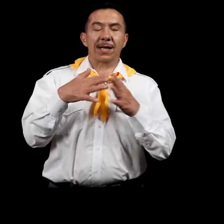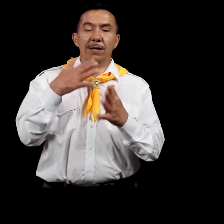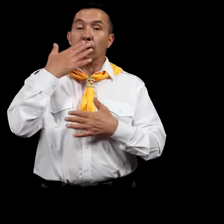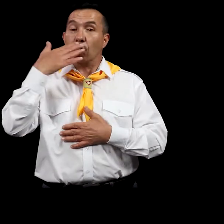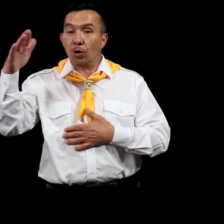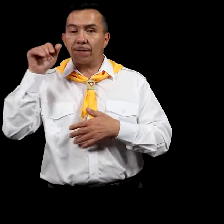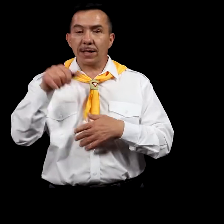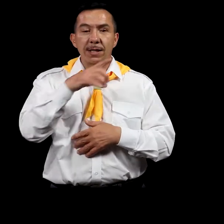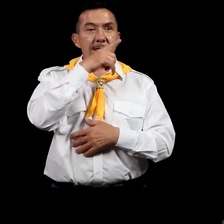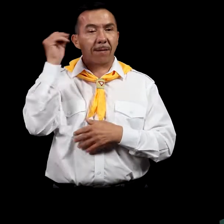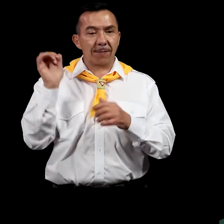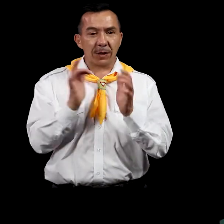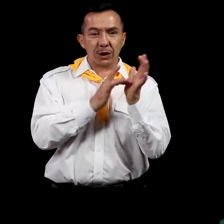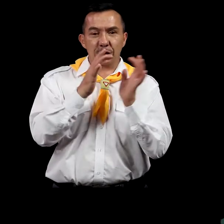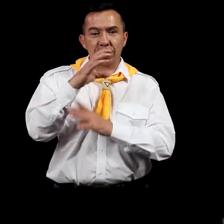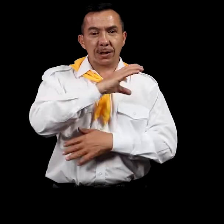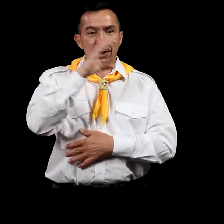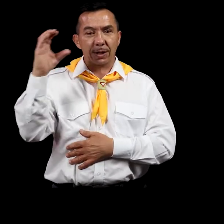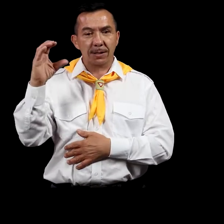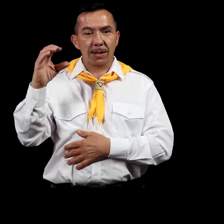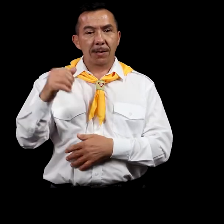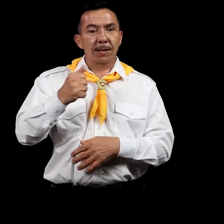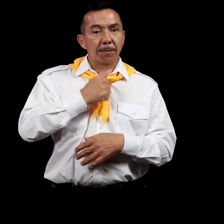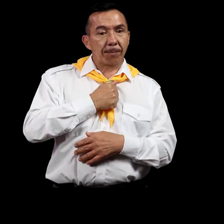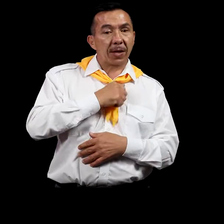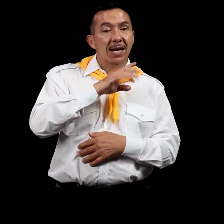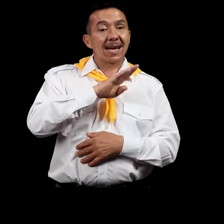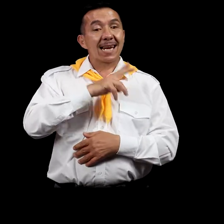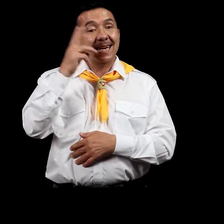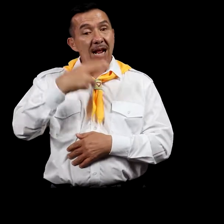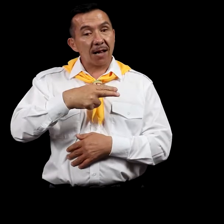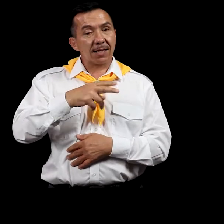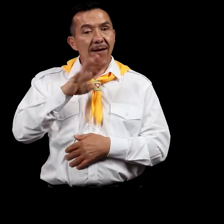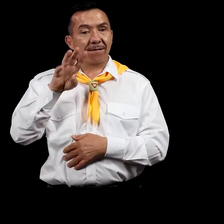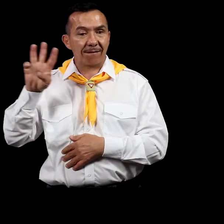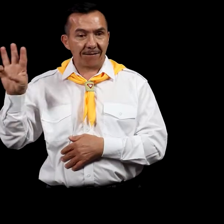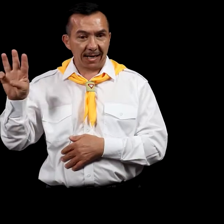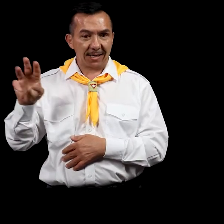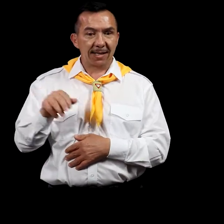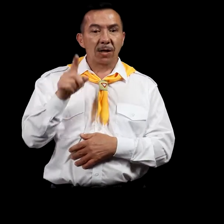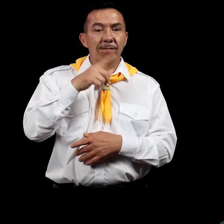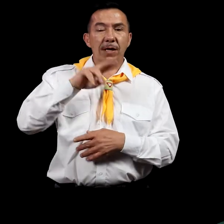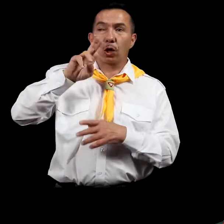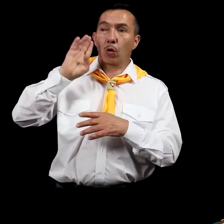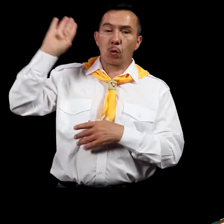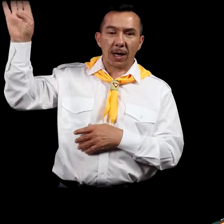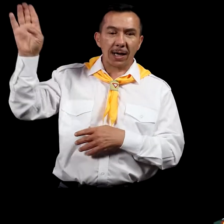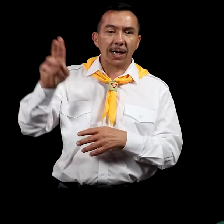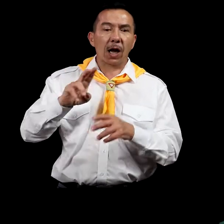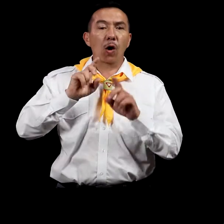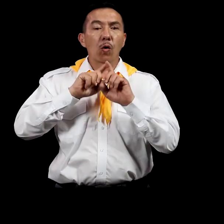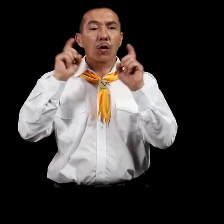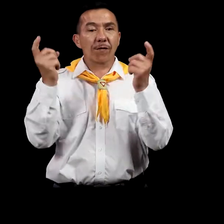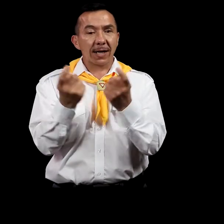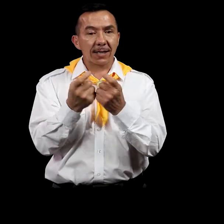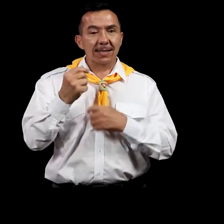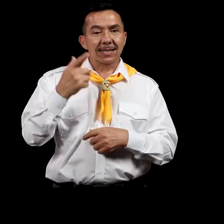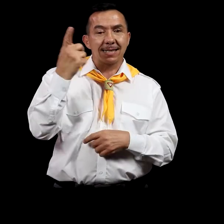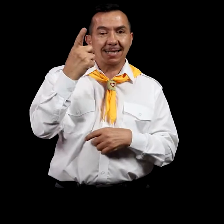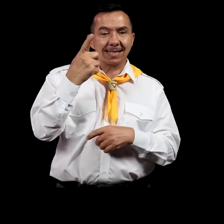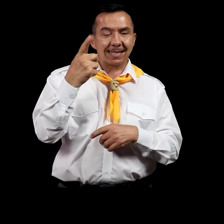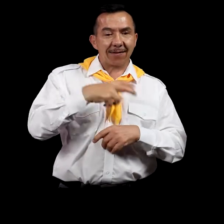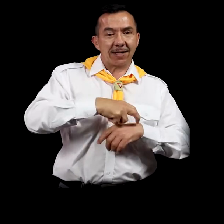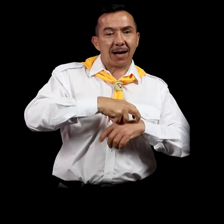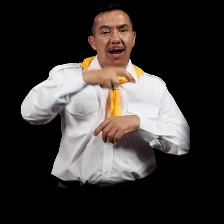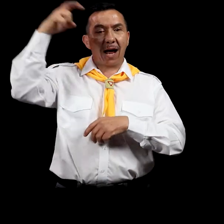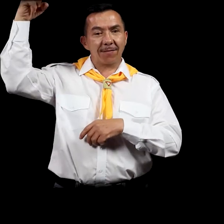Wees gegroet in die naam van Jesus Christus. My naam is Theola van Wyk van Noordelike Konferensie van die